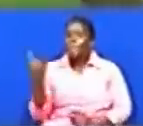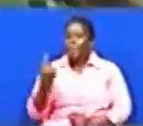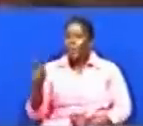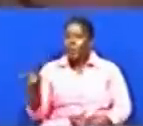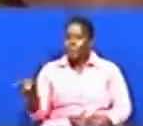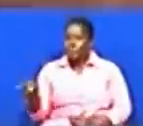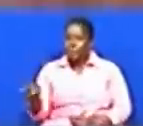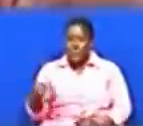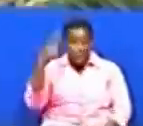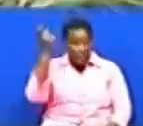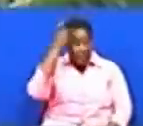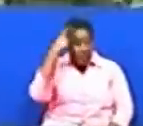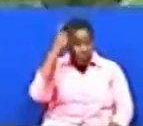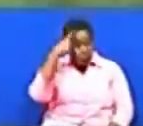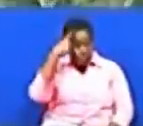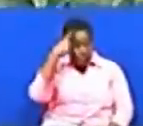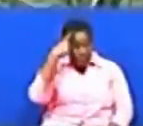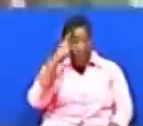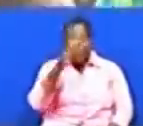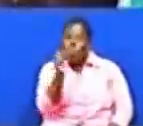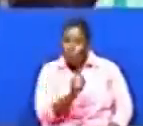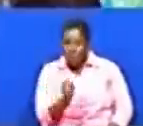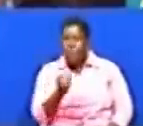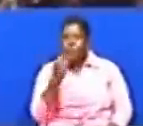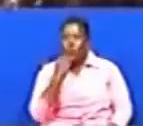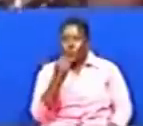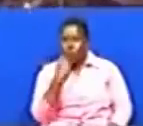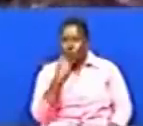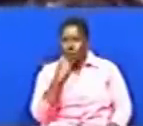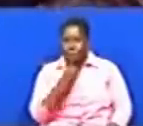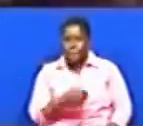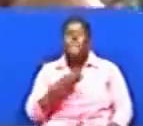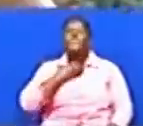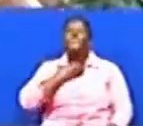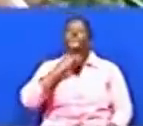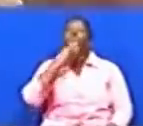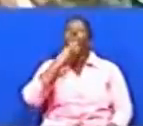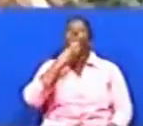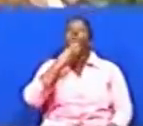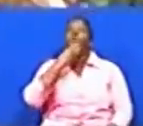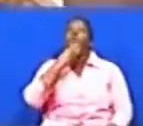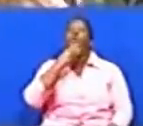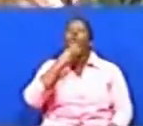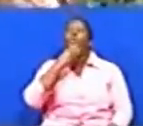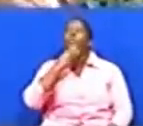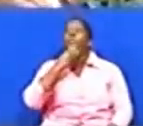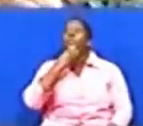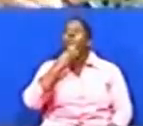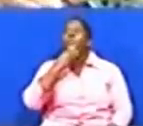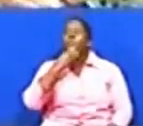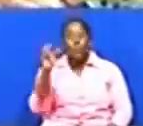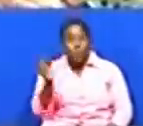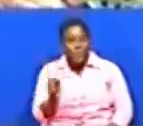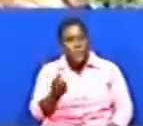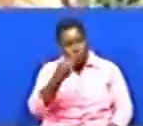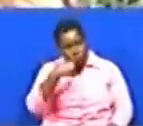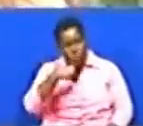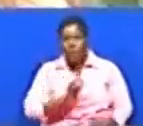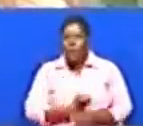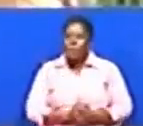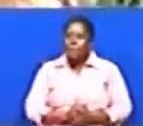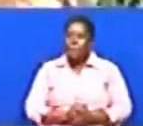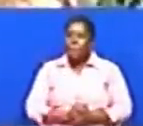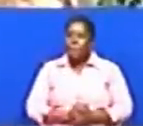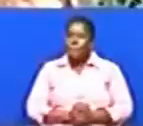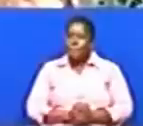hapa. Hii ni kichwa, ni nyama ya wazee. Kuna shingo ambayo hii hapa